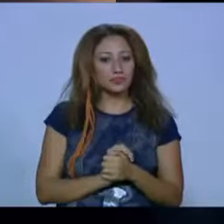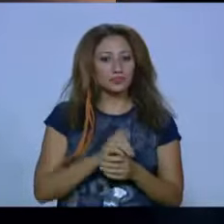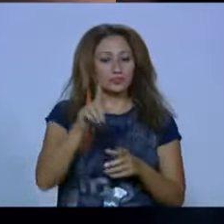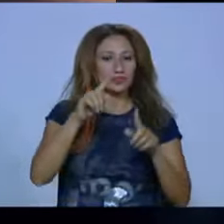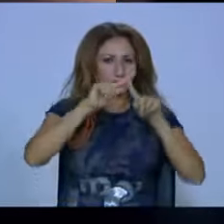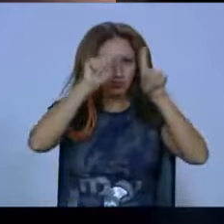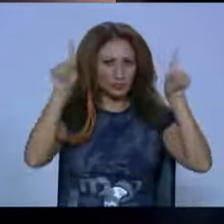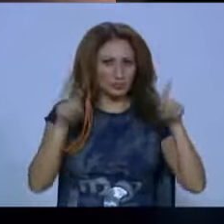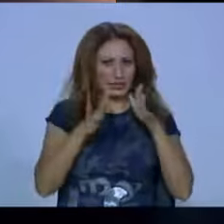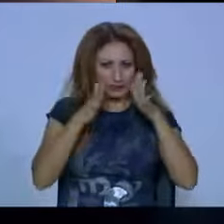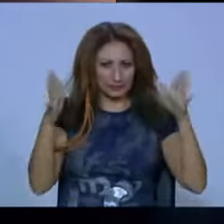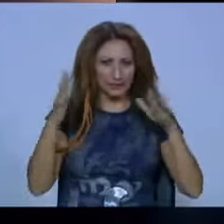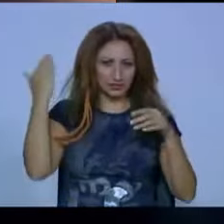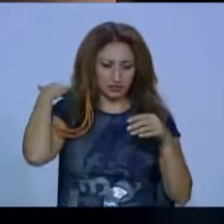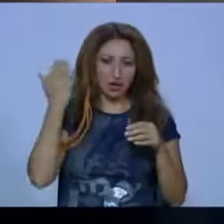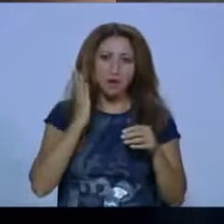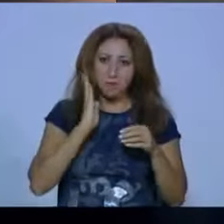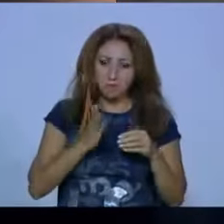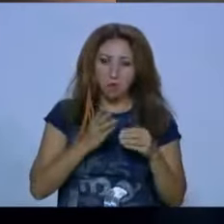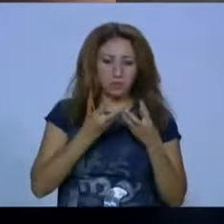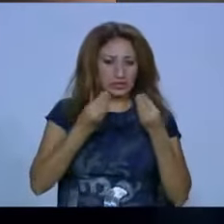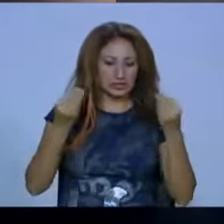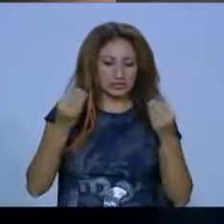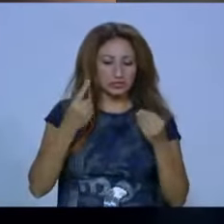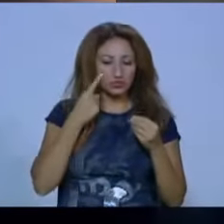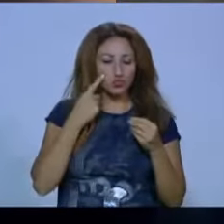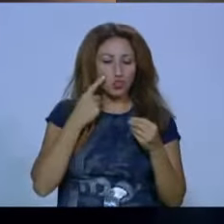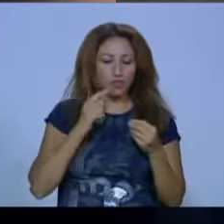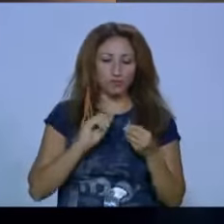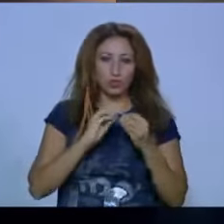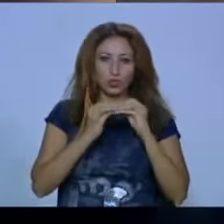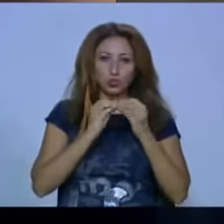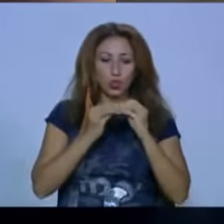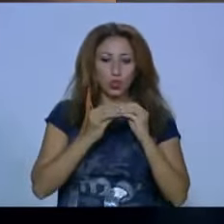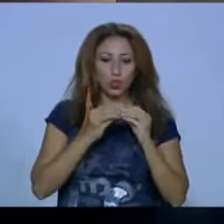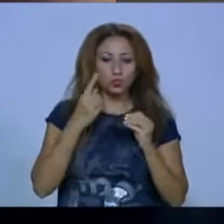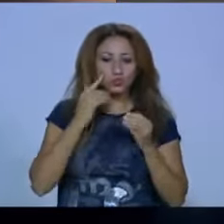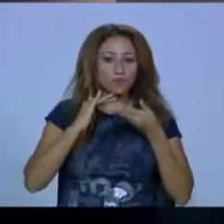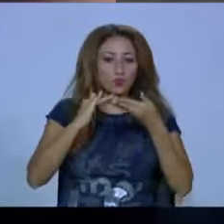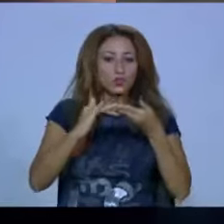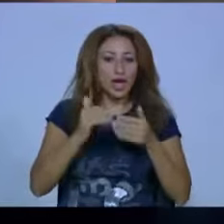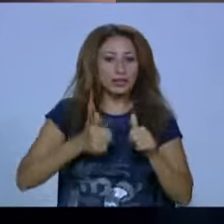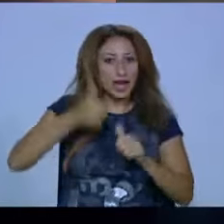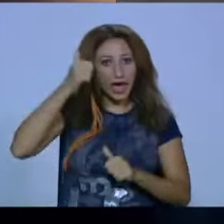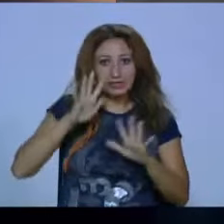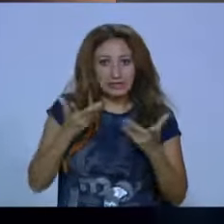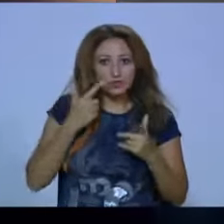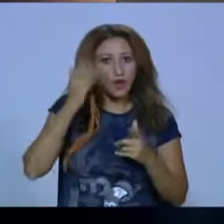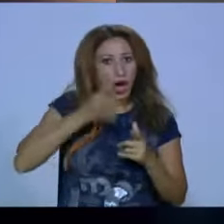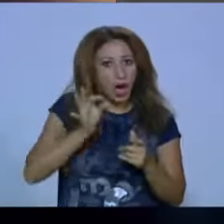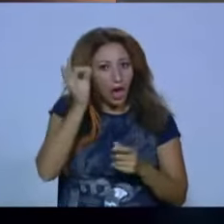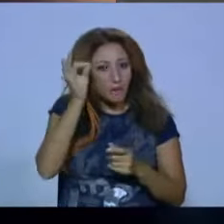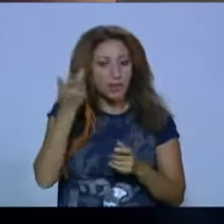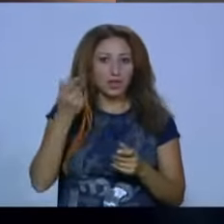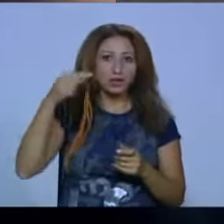ظهرها. ليها طرق كتير للعلاج، فهنشوف الدنيا اللي هيبقى الحل الامثل ليها ايه، وهنتبنى الحاله بتاعتها.